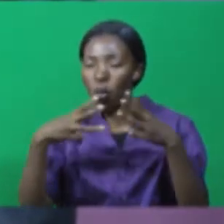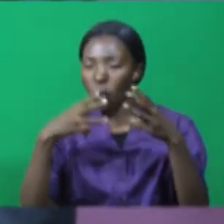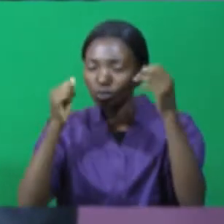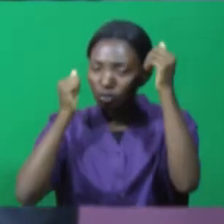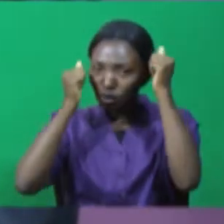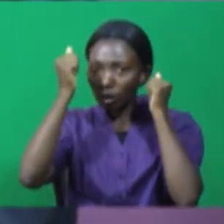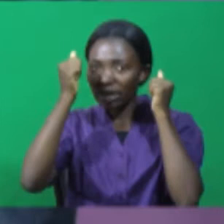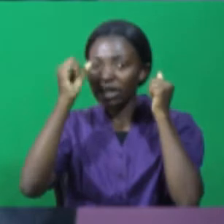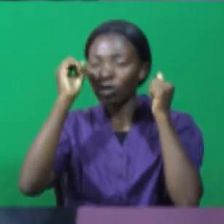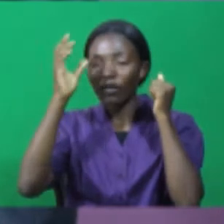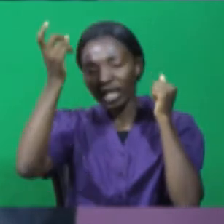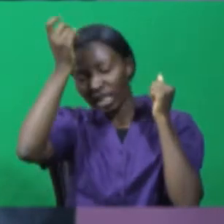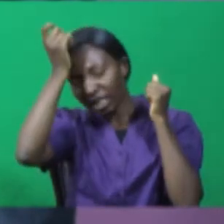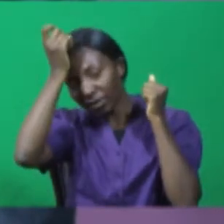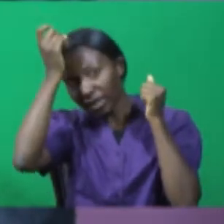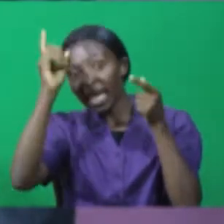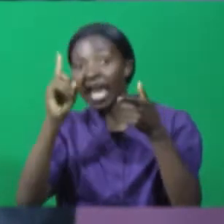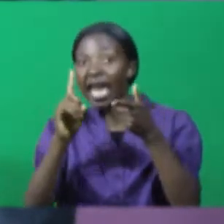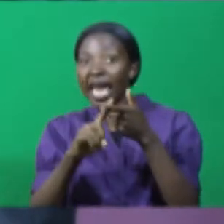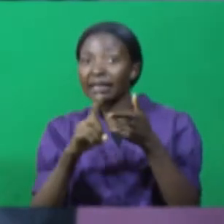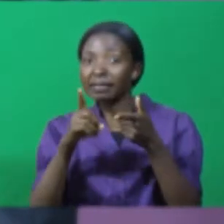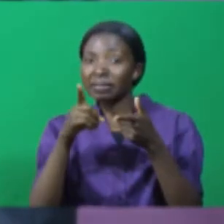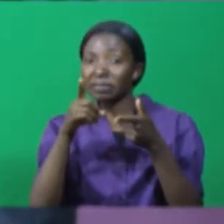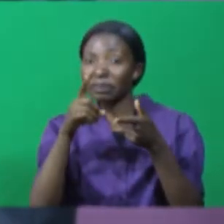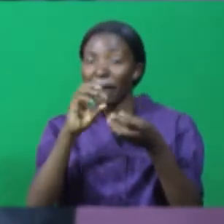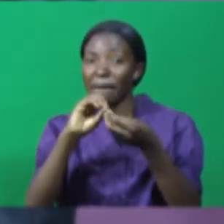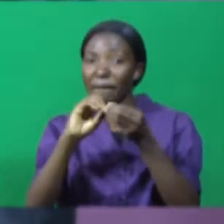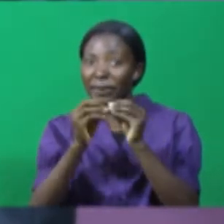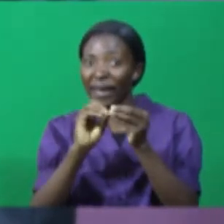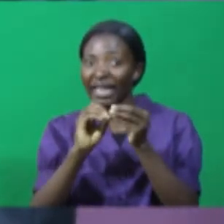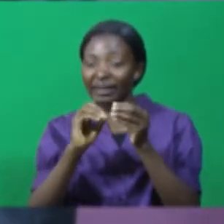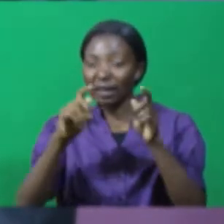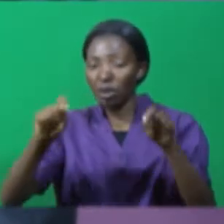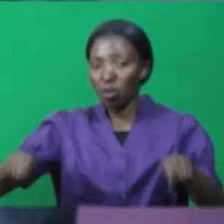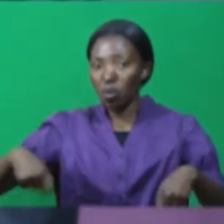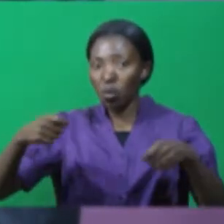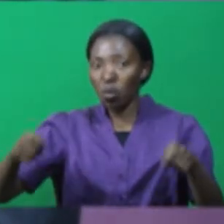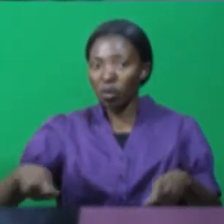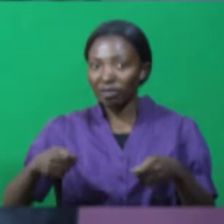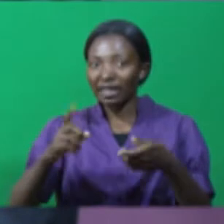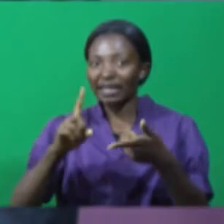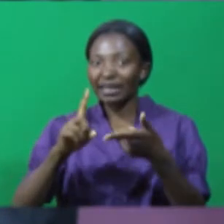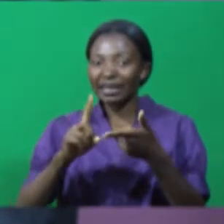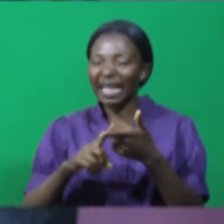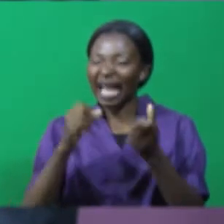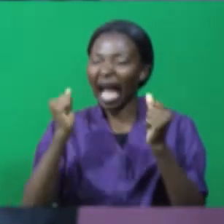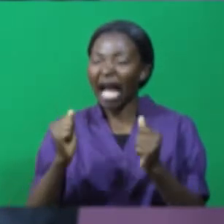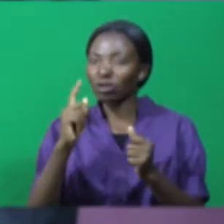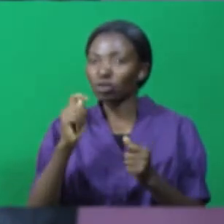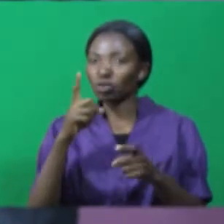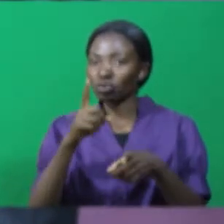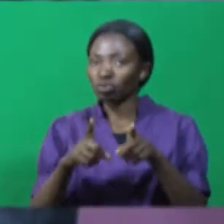negore. Akavhundutsa hondo yevaigipita akanyudza makumbo engoro dzavo dzikatambudzika